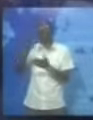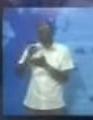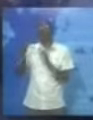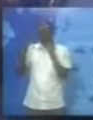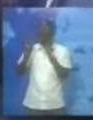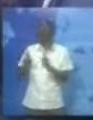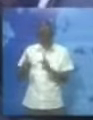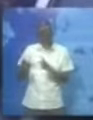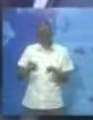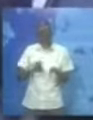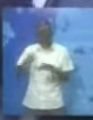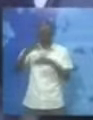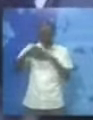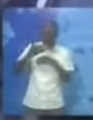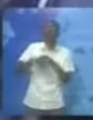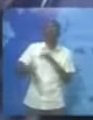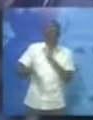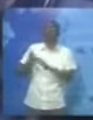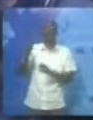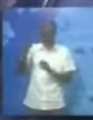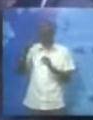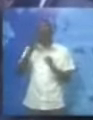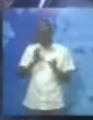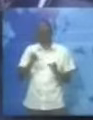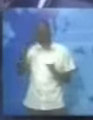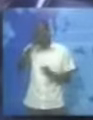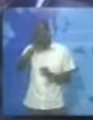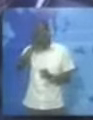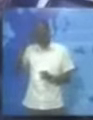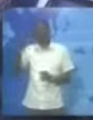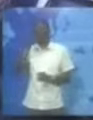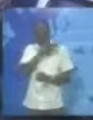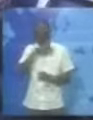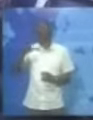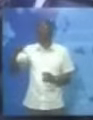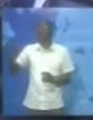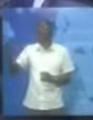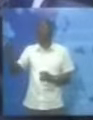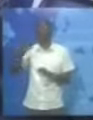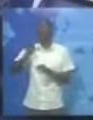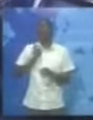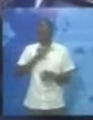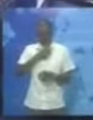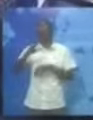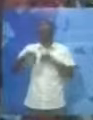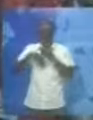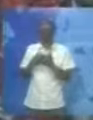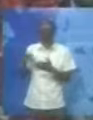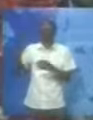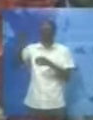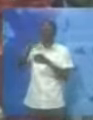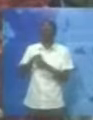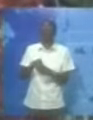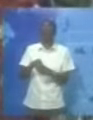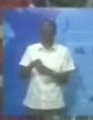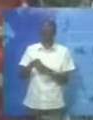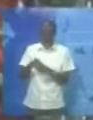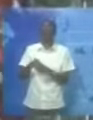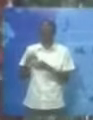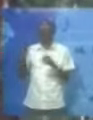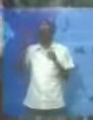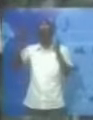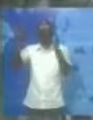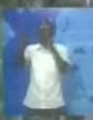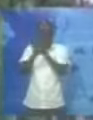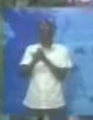au champ et qui fait du blé et qui vient faire du pain. Non, au four et au moulin, nous sommes tous dedans jusqu'à ce jour. Une photo de famille